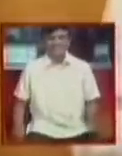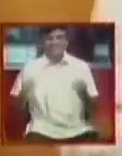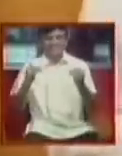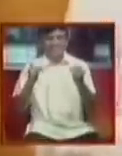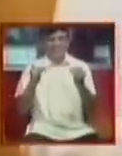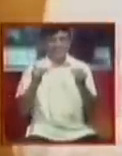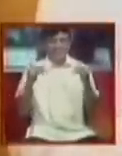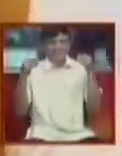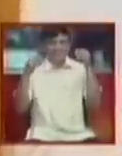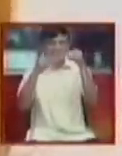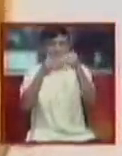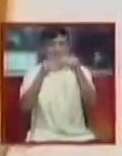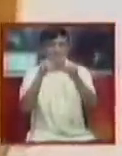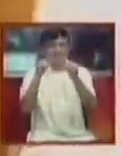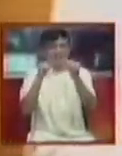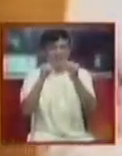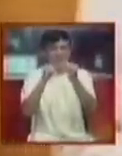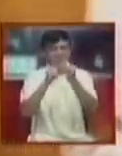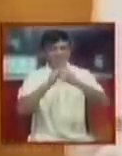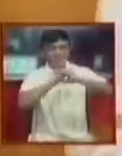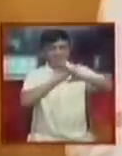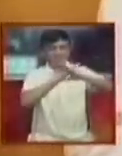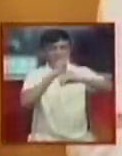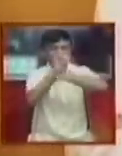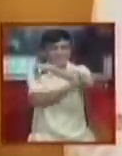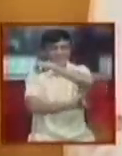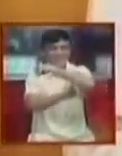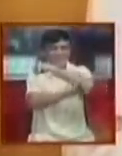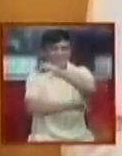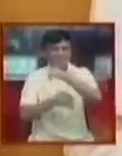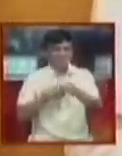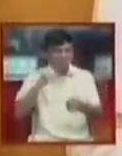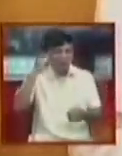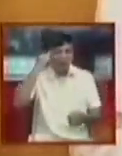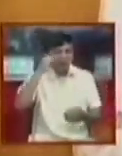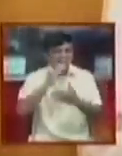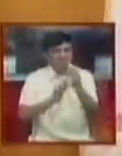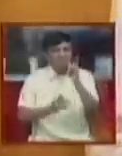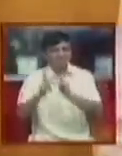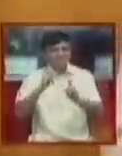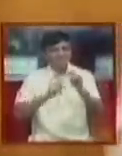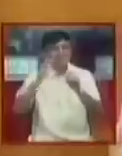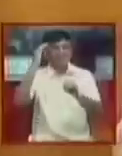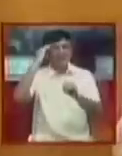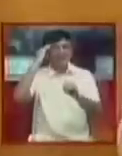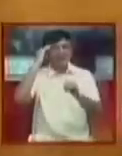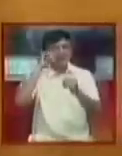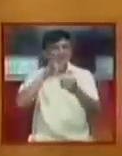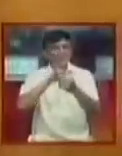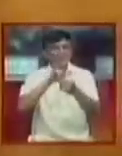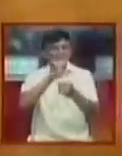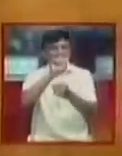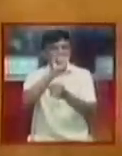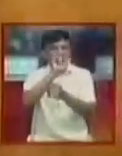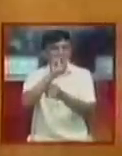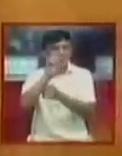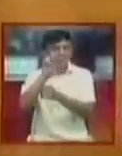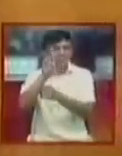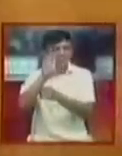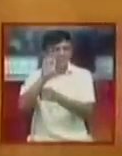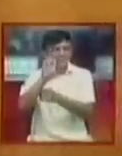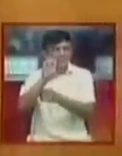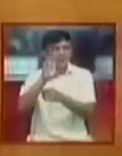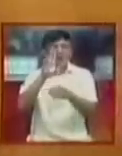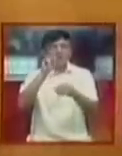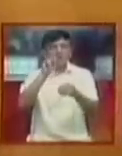Dumako naman po tayo sa usapin ng pambansang tanggulan. May mga nagsabi na po ng ating Air Force, all air at no